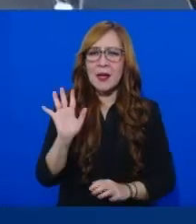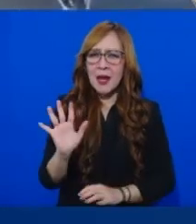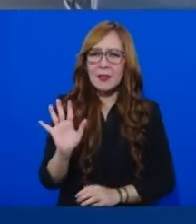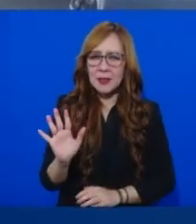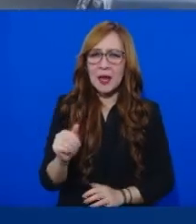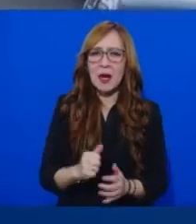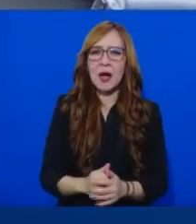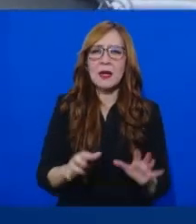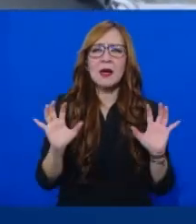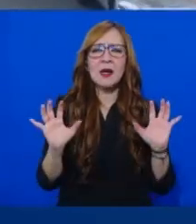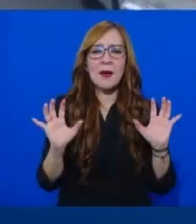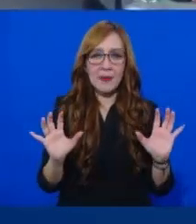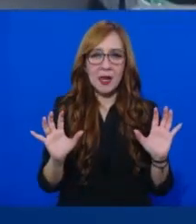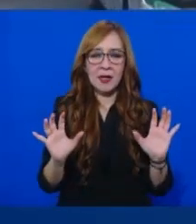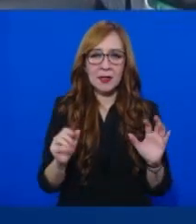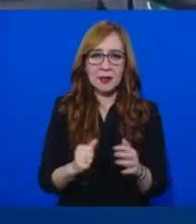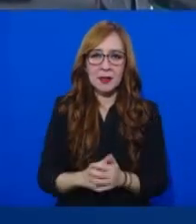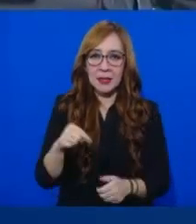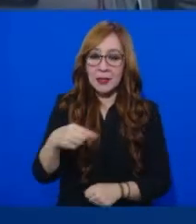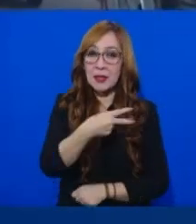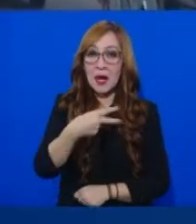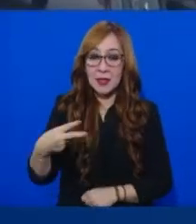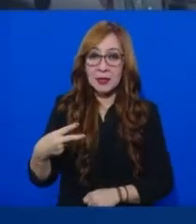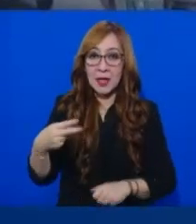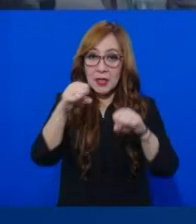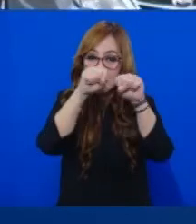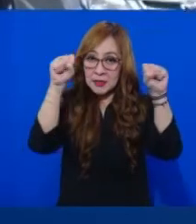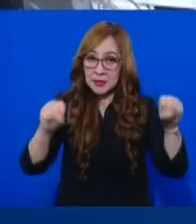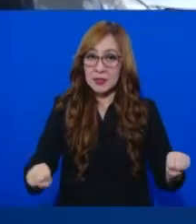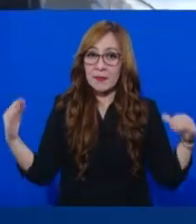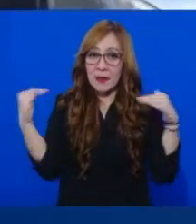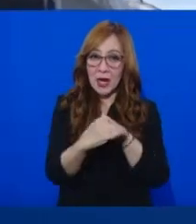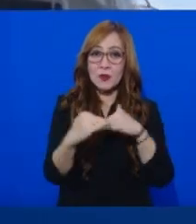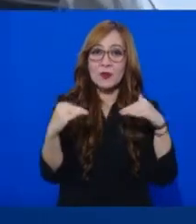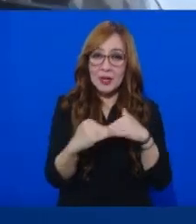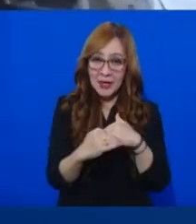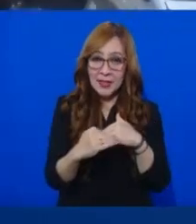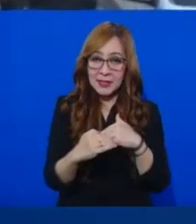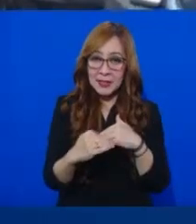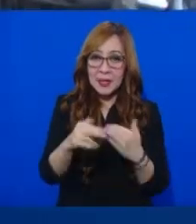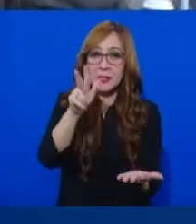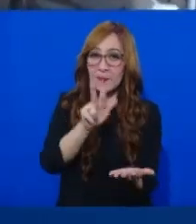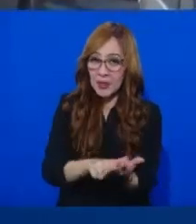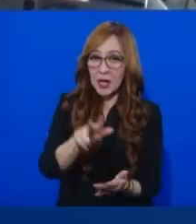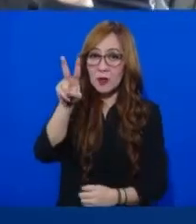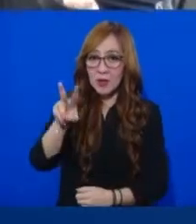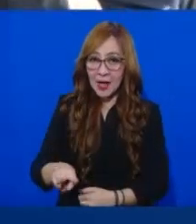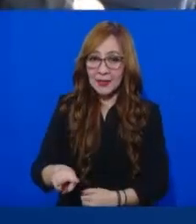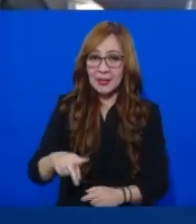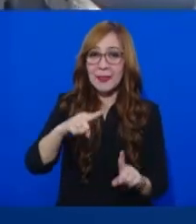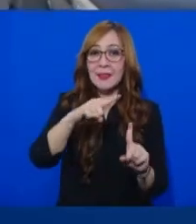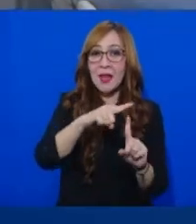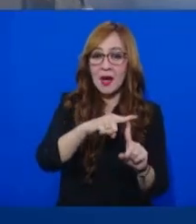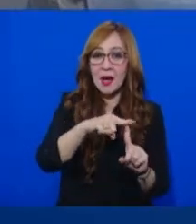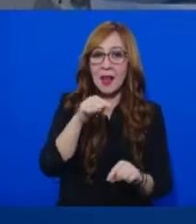dan juga kepolisian, dan ini berarti rekayasa lalu lintas ini akan diberlakukan kembali di tanggal-tanggal tersebut.